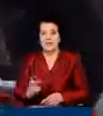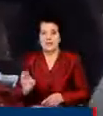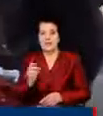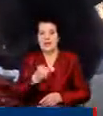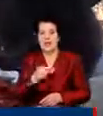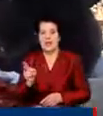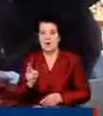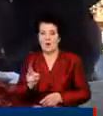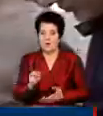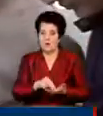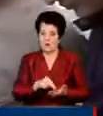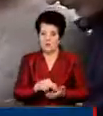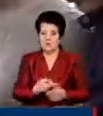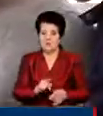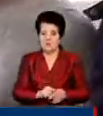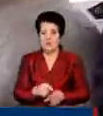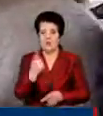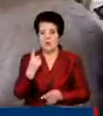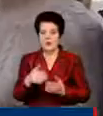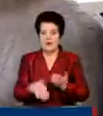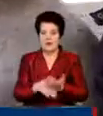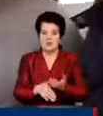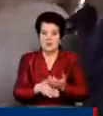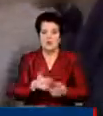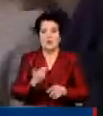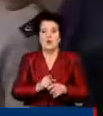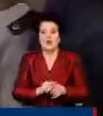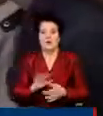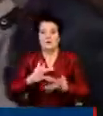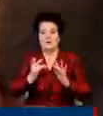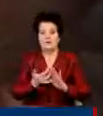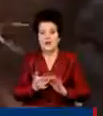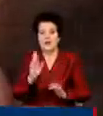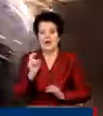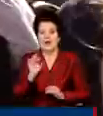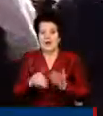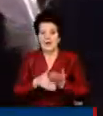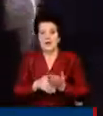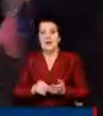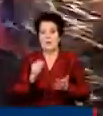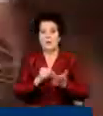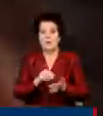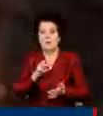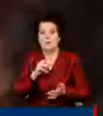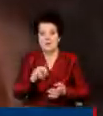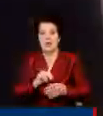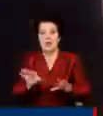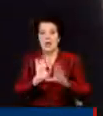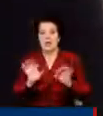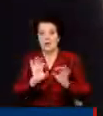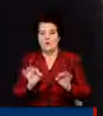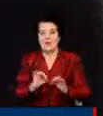euro, așa că toți cei care vor să întindă o mână de ajutor o pot face și pe site-ul caritate.md. Acolo găsiți povestea